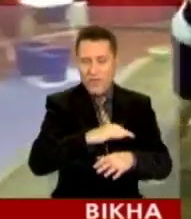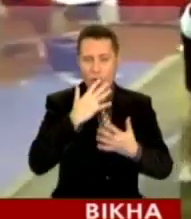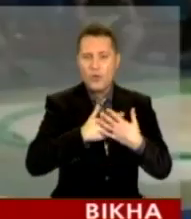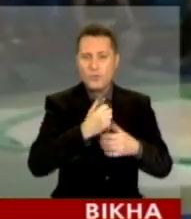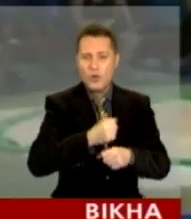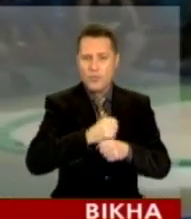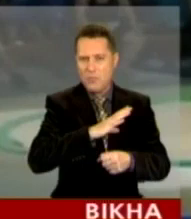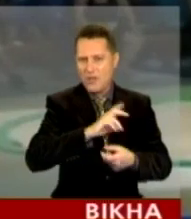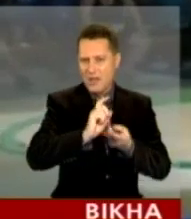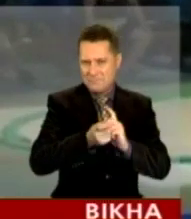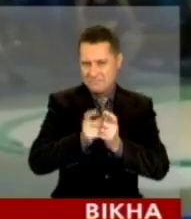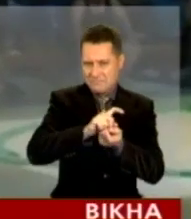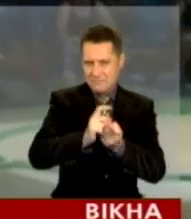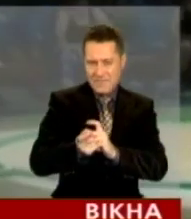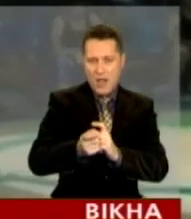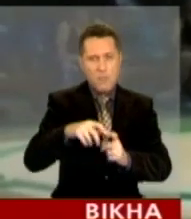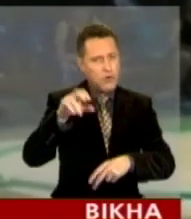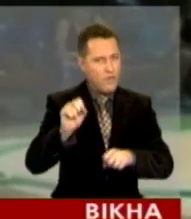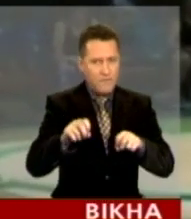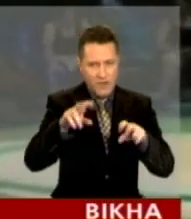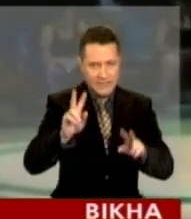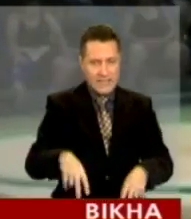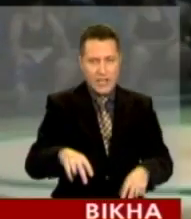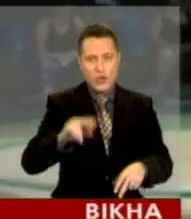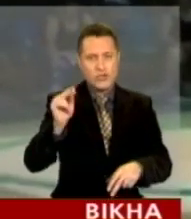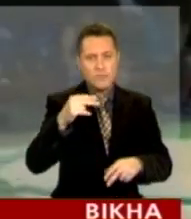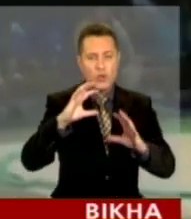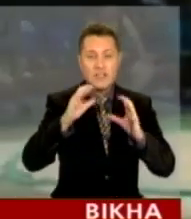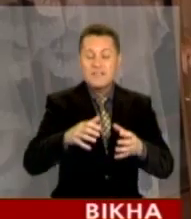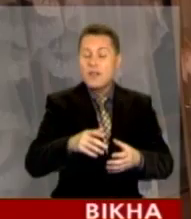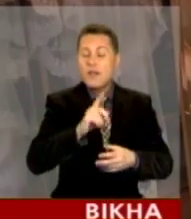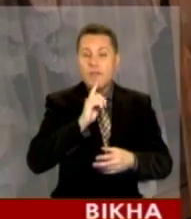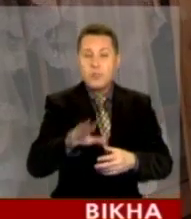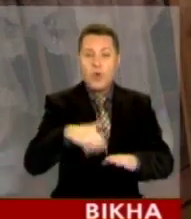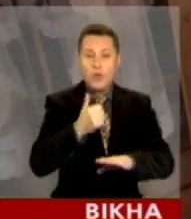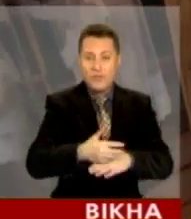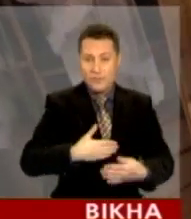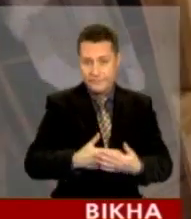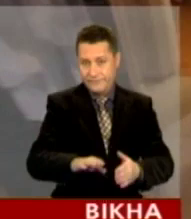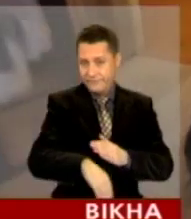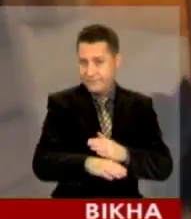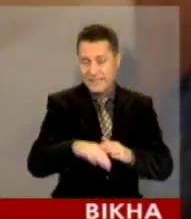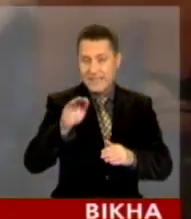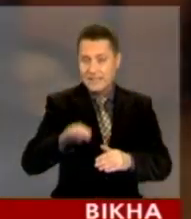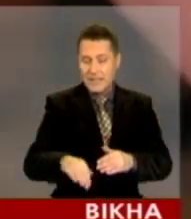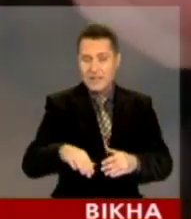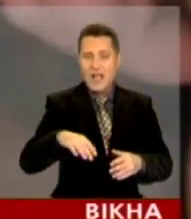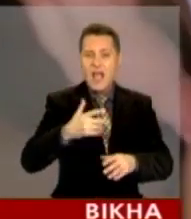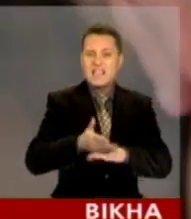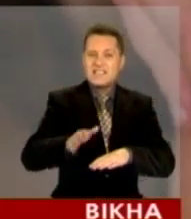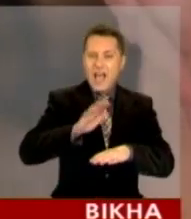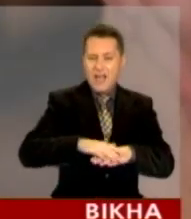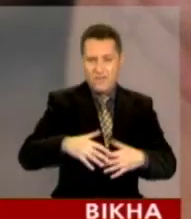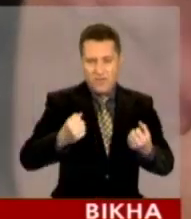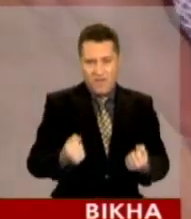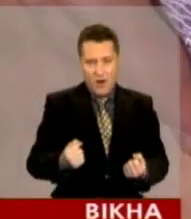професійною сумоїсткою, бо навіть стала чемпіонкою світу. Втім, не було головного – дитини. Вирок лікарів через зайву вагу Ольга ніколи